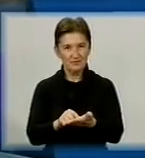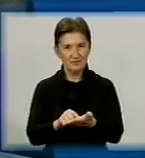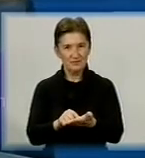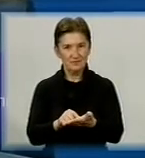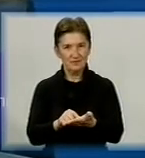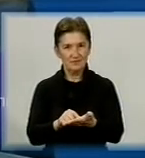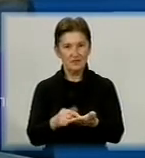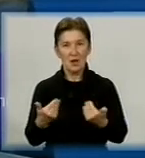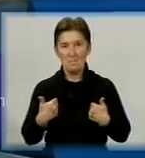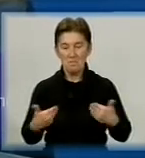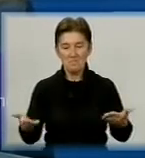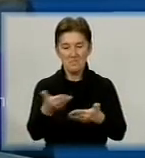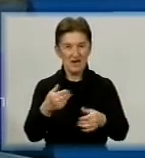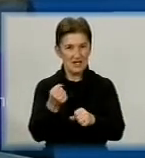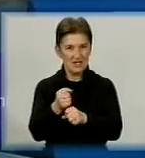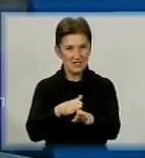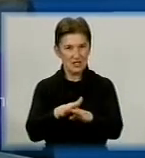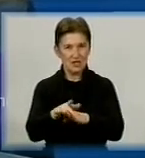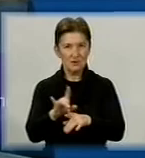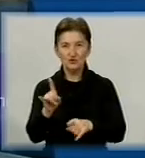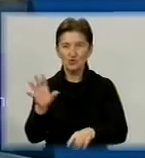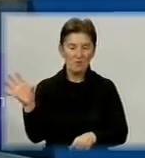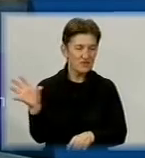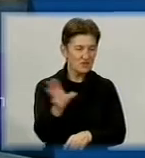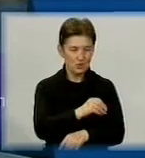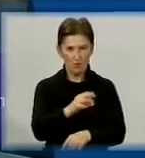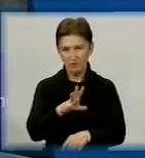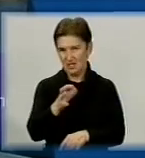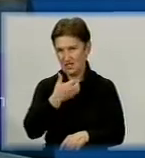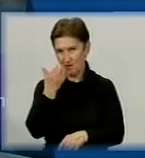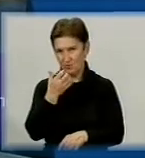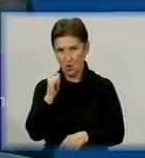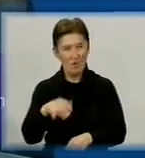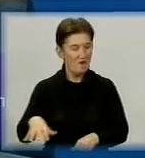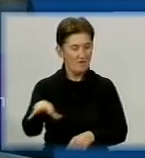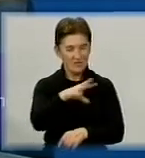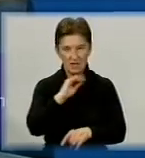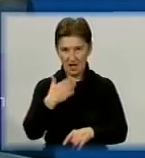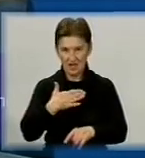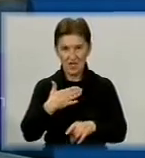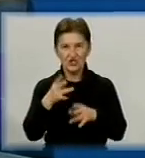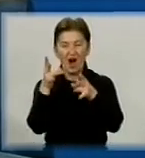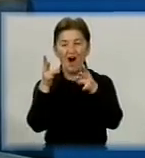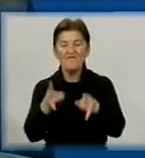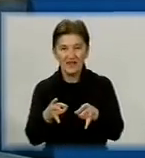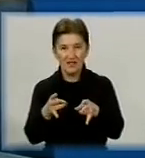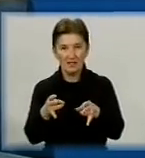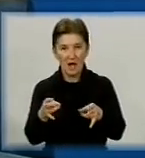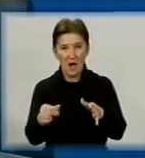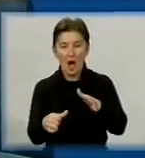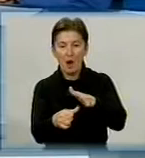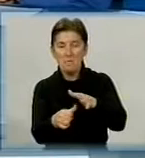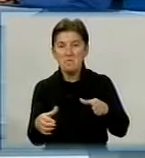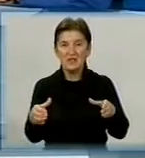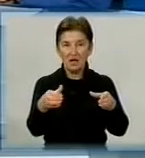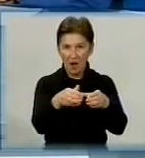Мы делаем все, чтобы тепло было в каждом доме. Поверьте на слово, у нас наши аварийные бригады и наши бригады просто работают